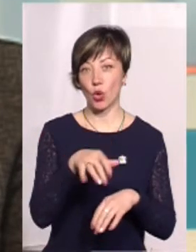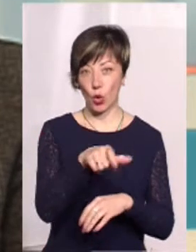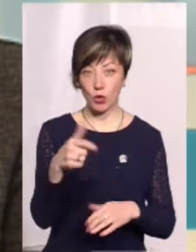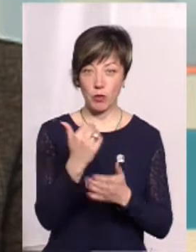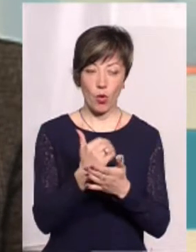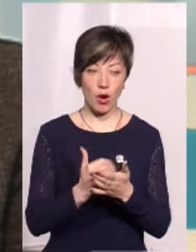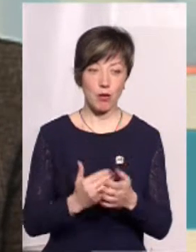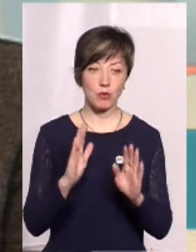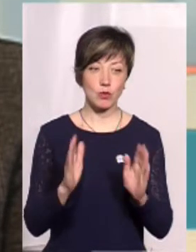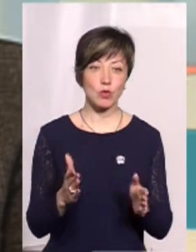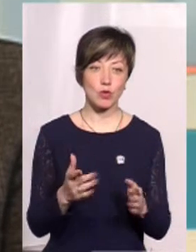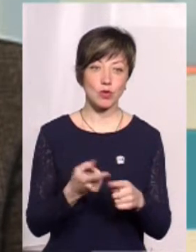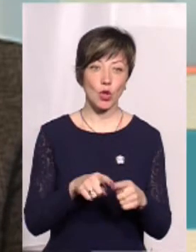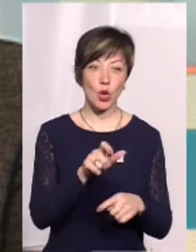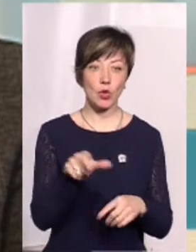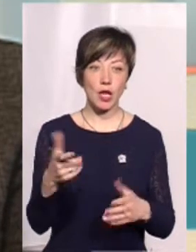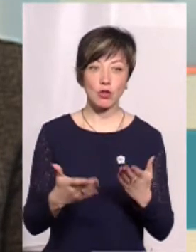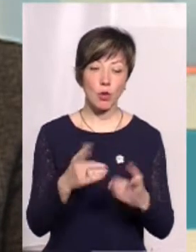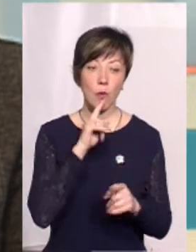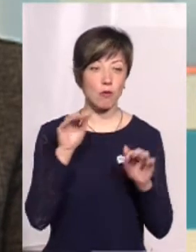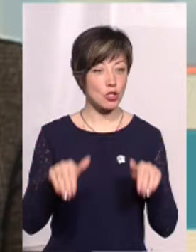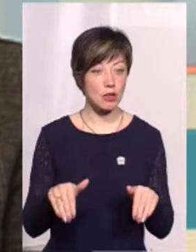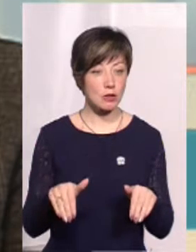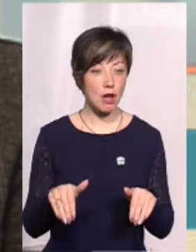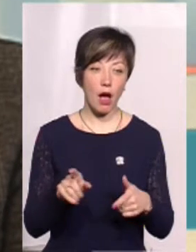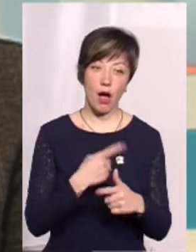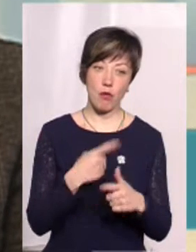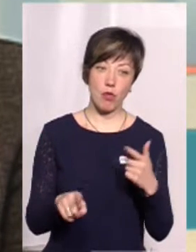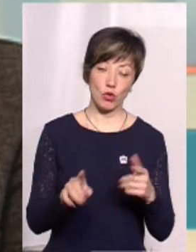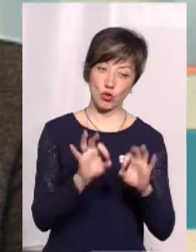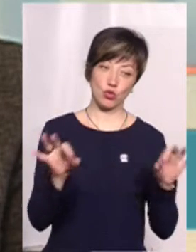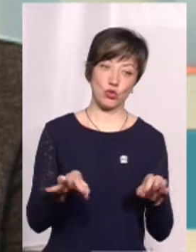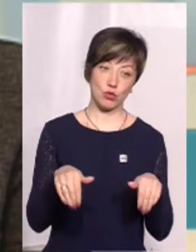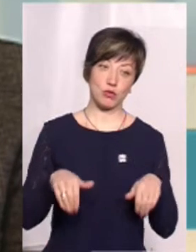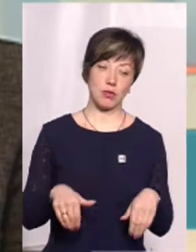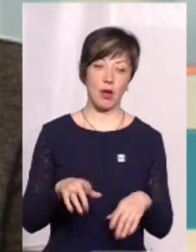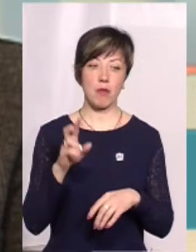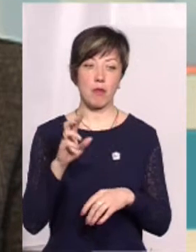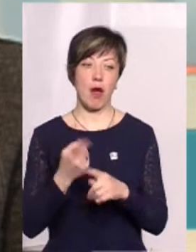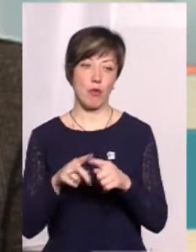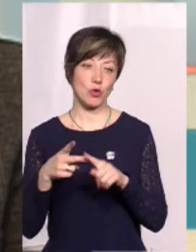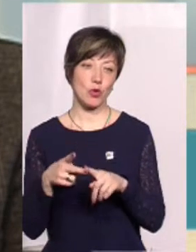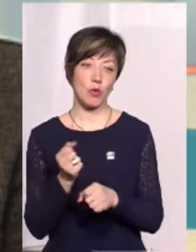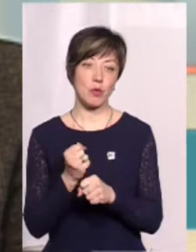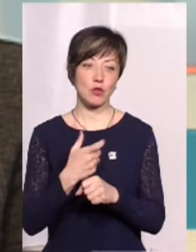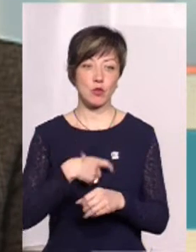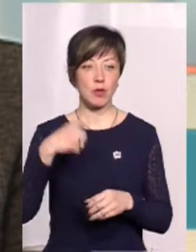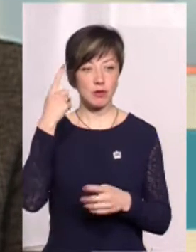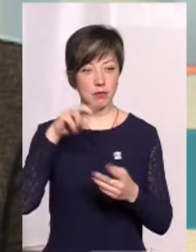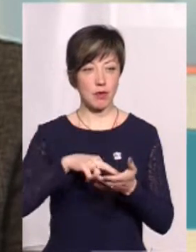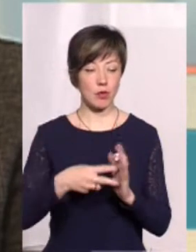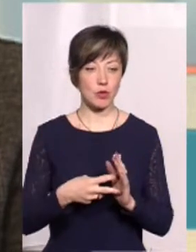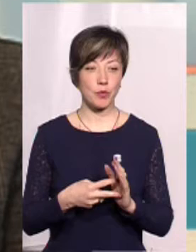фактично його програму він собі будує, що скажуть люди. Якщо люди мовчать, то він або А не буде нічого робити, або Б буде робити те, що він собі там